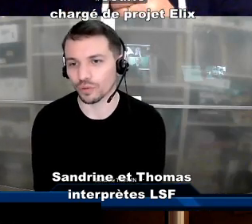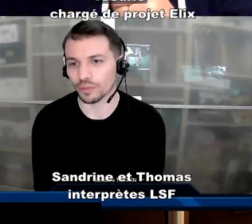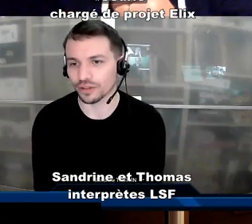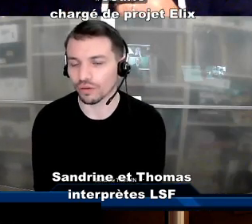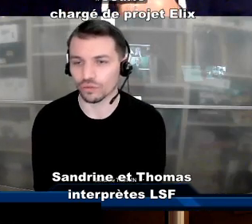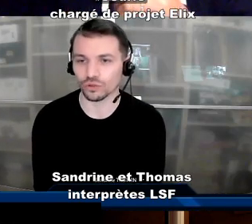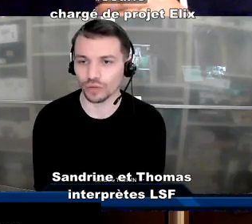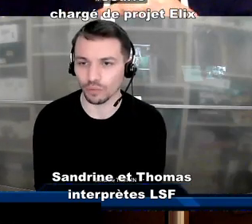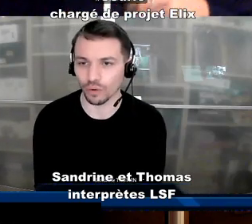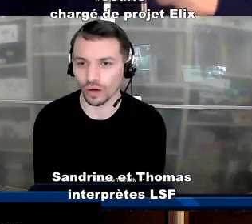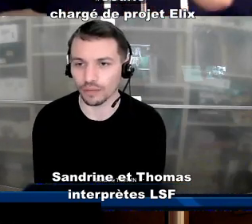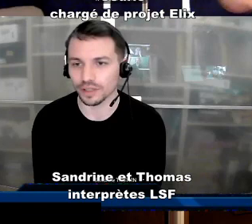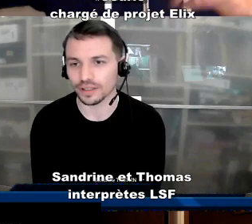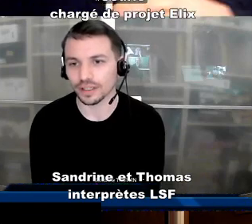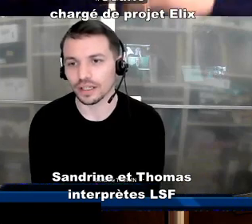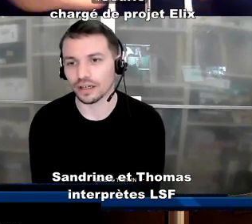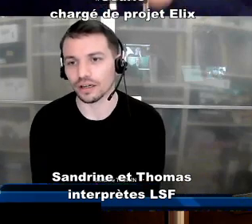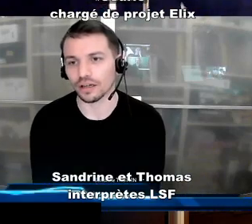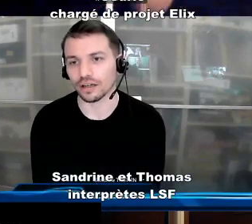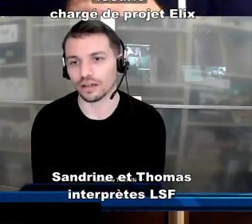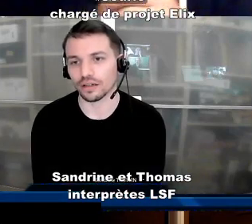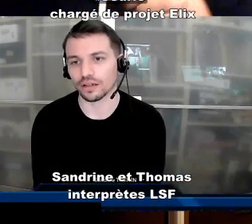Donc, dans un premier temps, on suit un programme